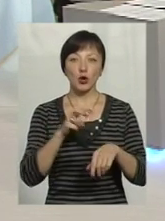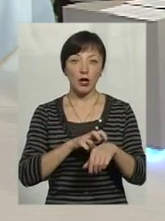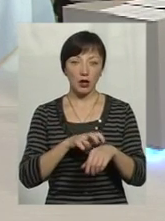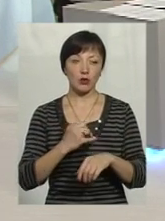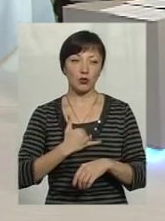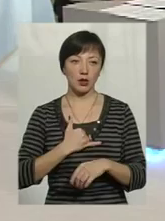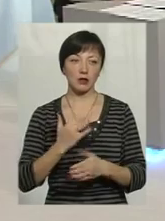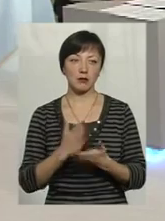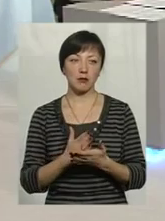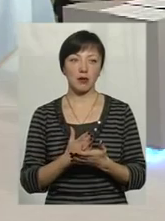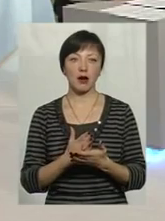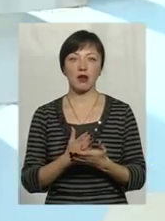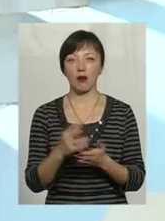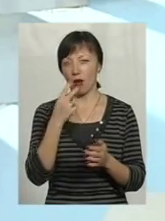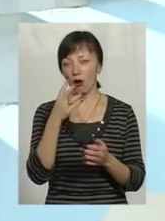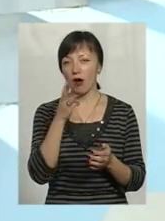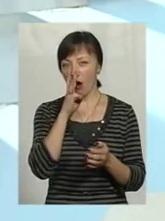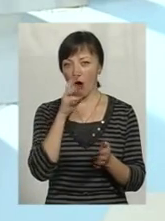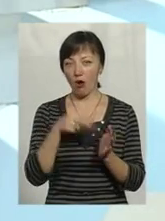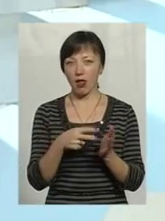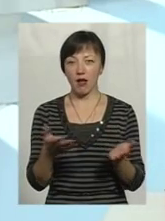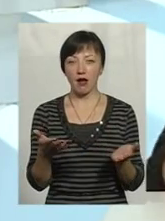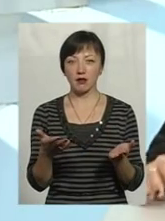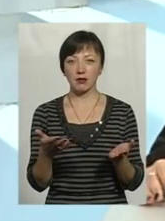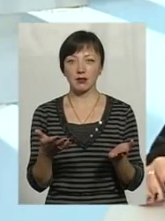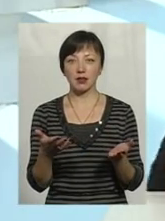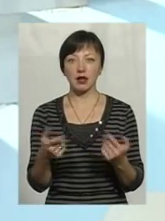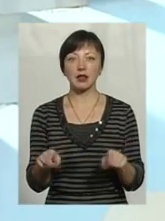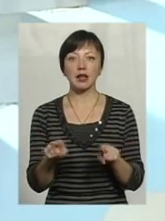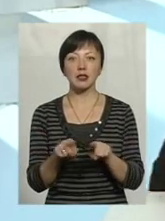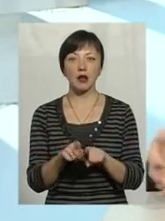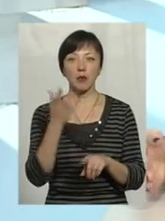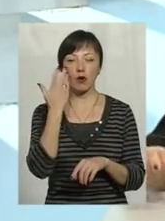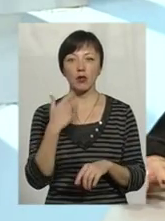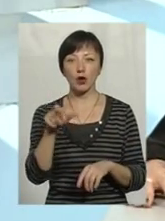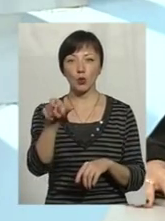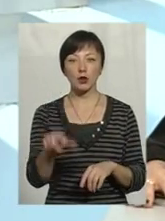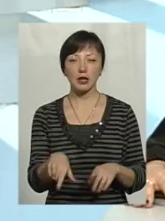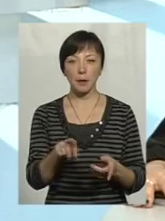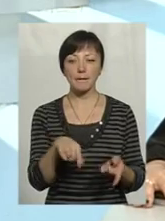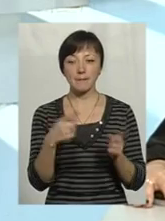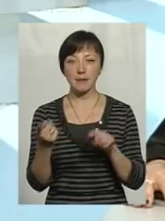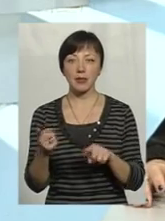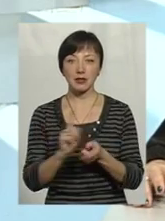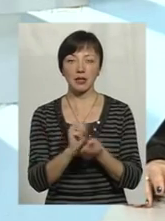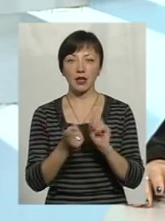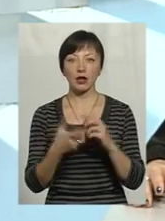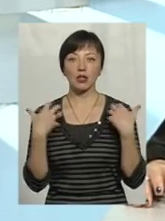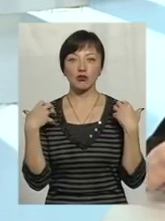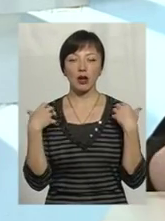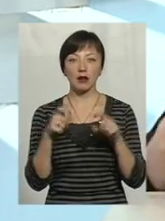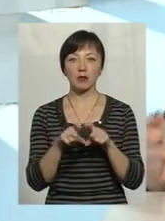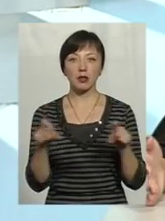нас, він має ставку і незначну ставку. Так само, коли людина переходить, стає начальником